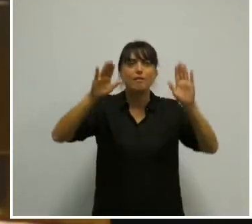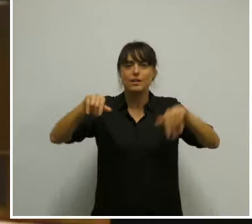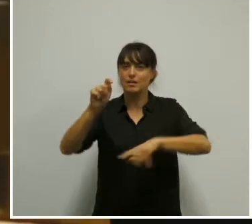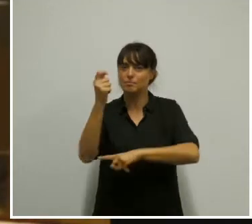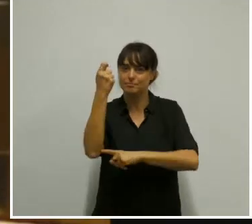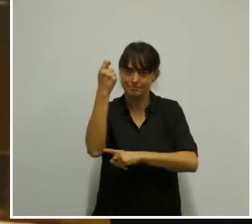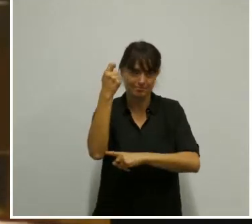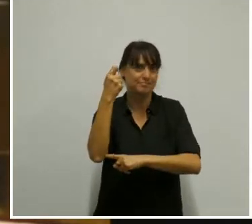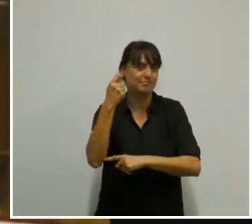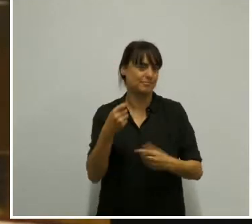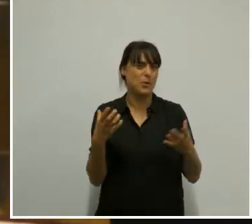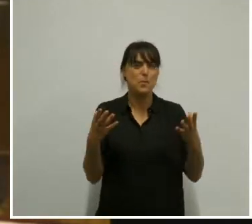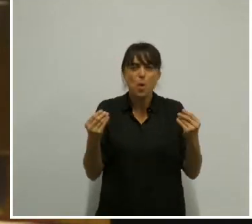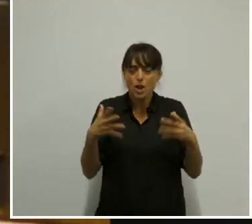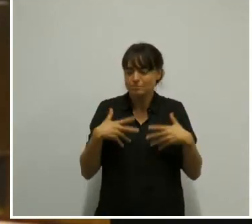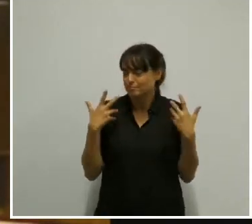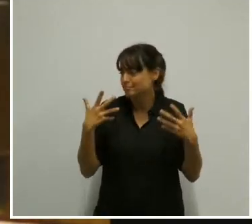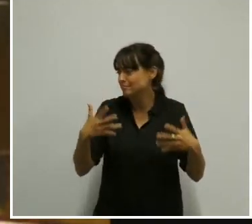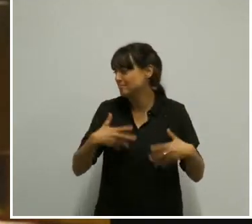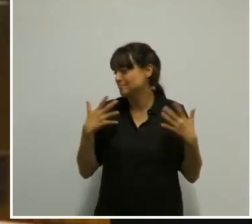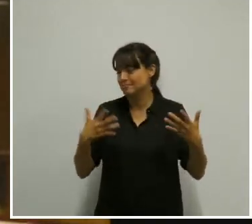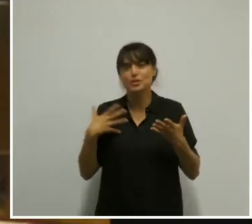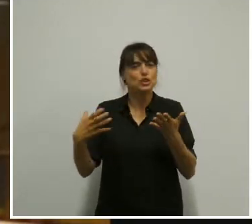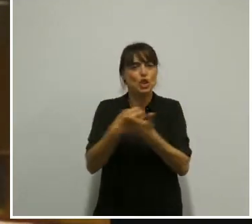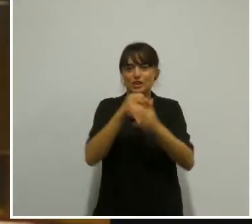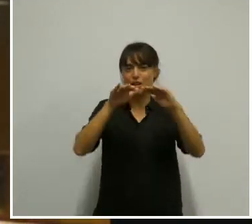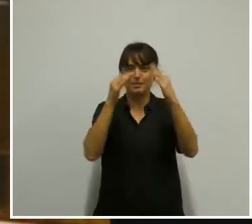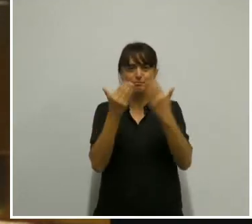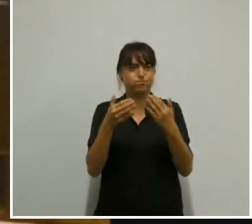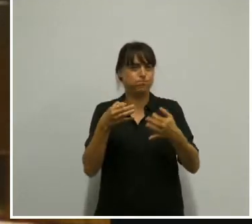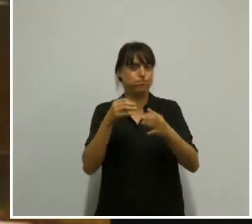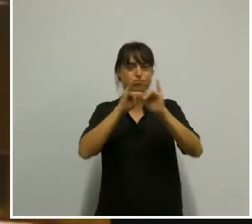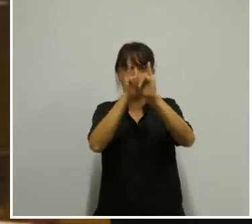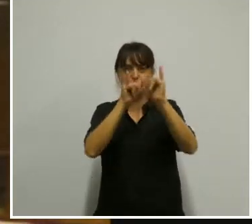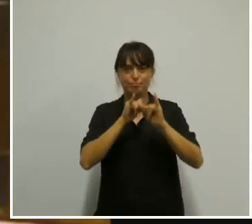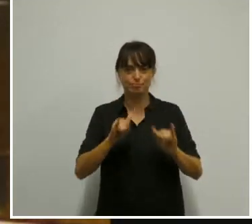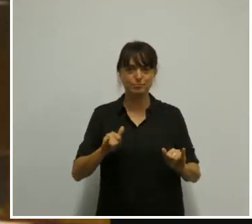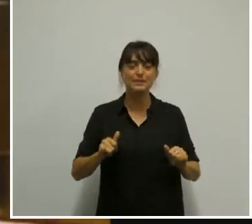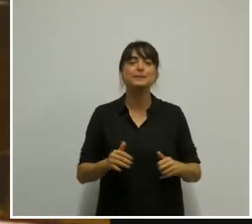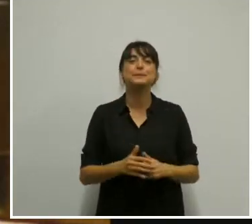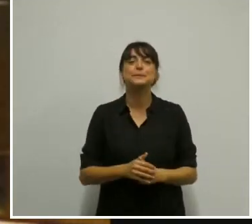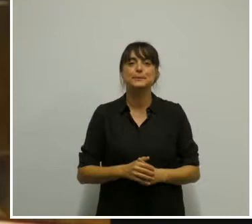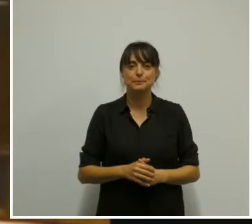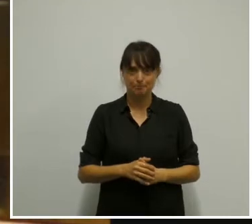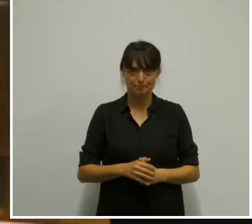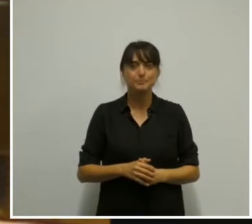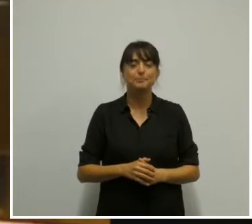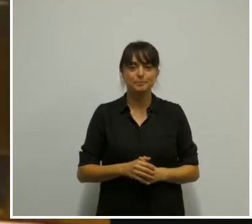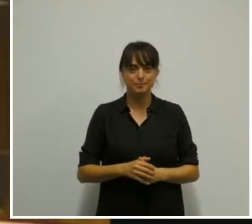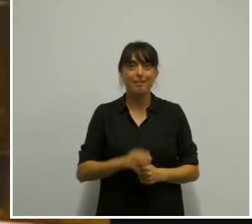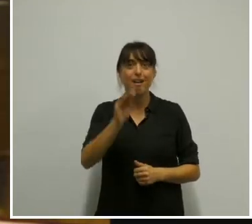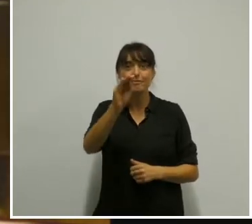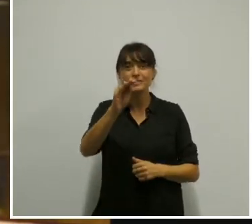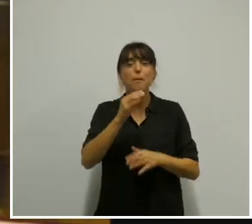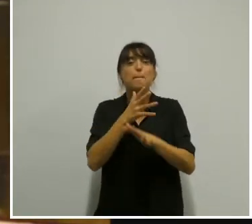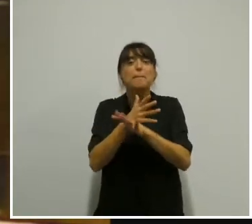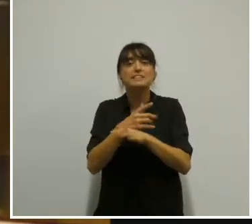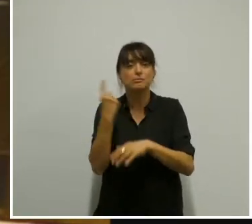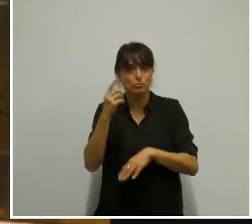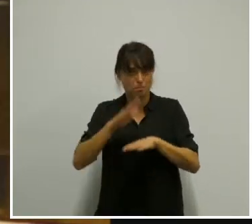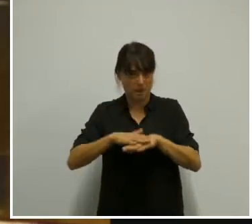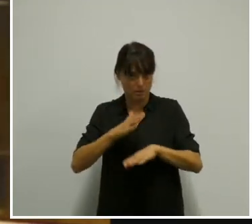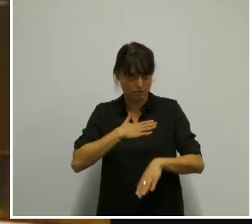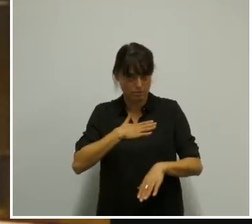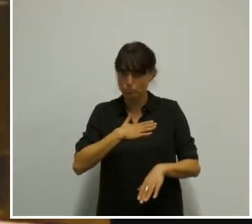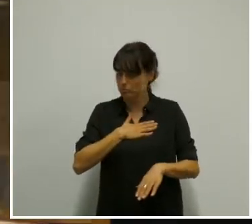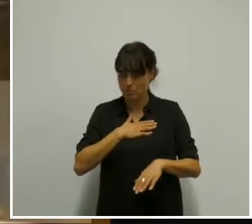important i de molt, molt viscuda per tota l'escola. No? I a més, clar, és que estàvem fent el pati nostre, però el pati pel barri, a més, perquè no li